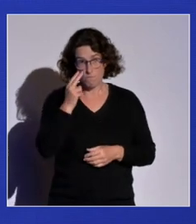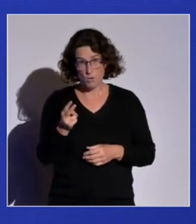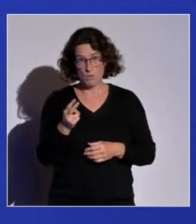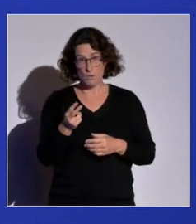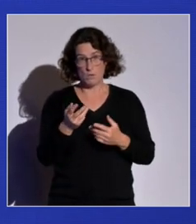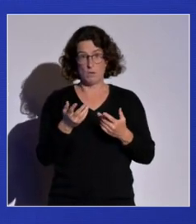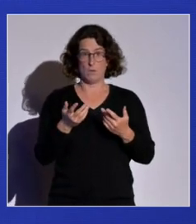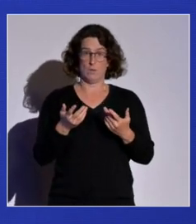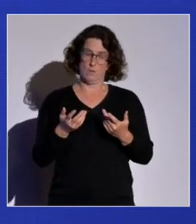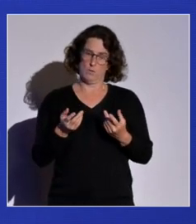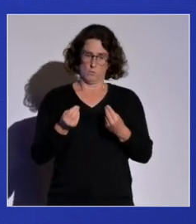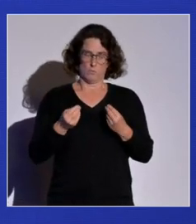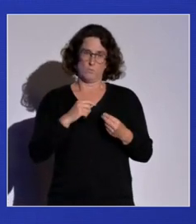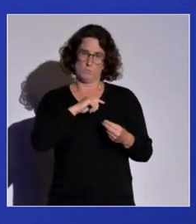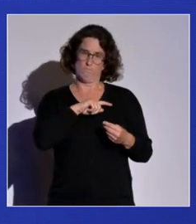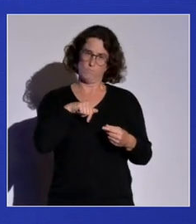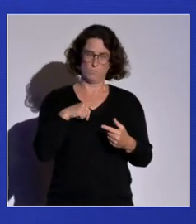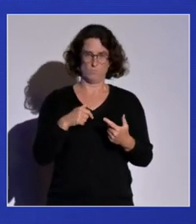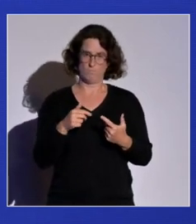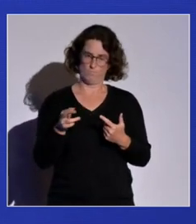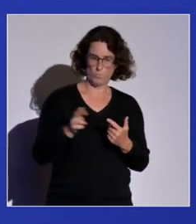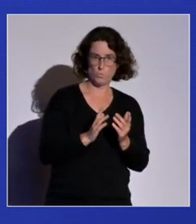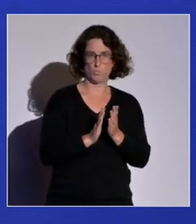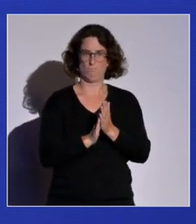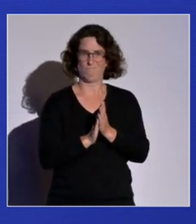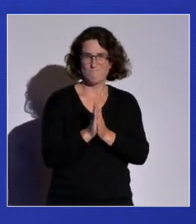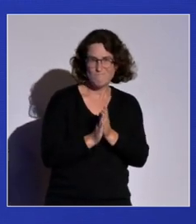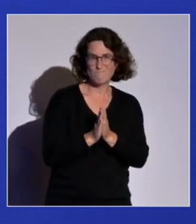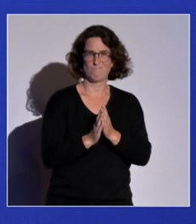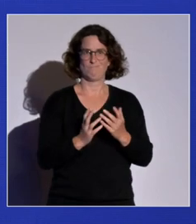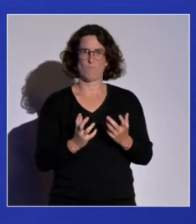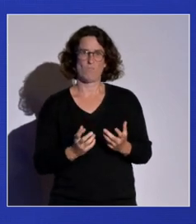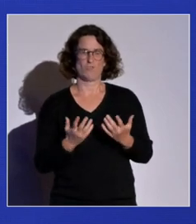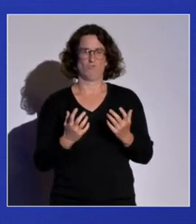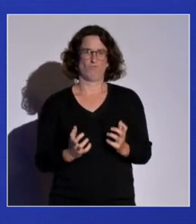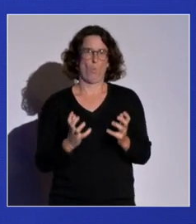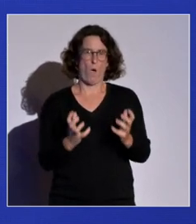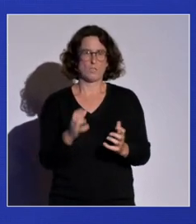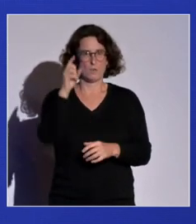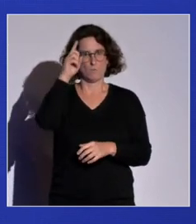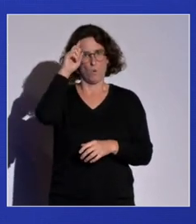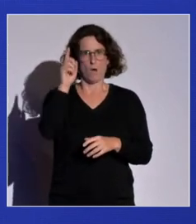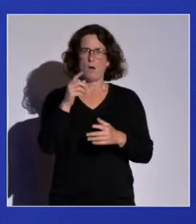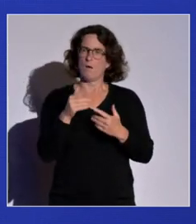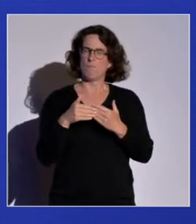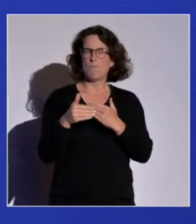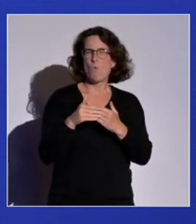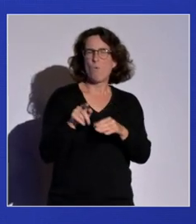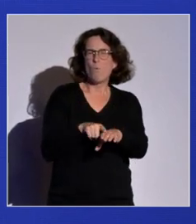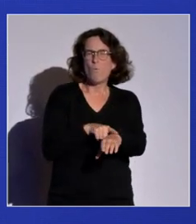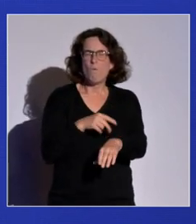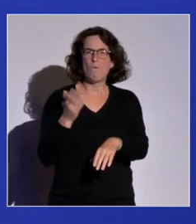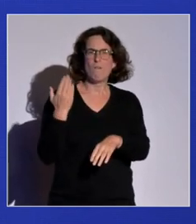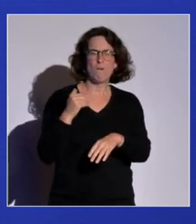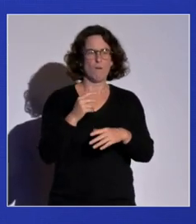encourageante. Pendant très longtemps, le dilemme, la question de ceux qui voulaient la